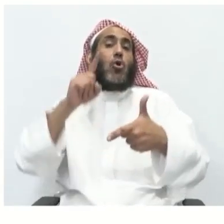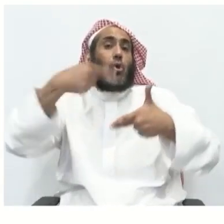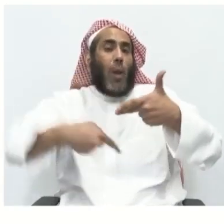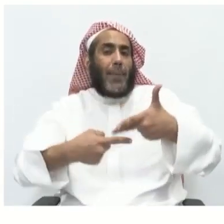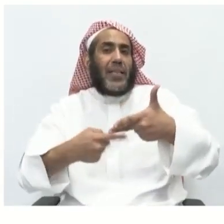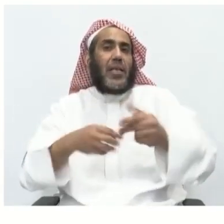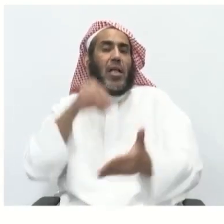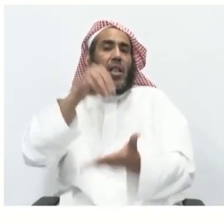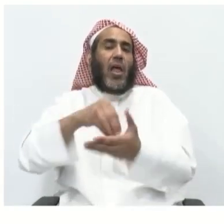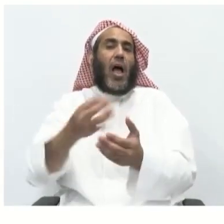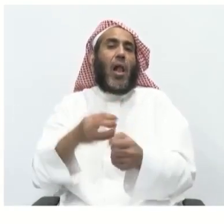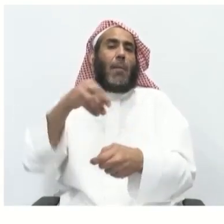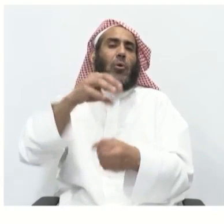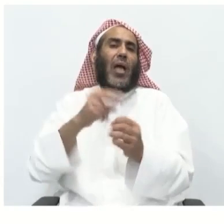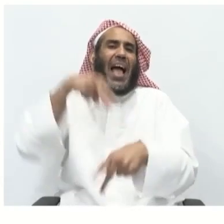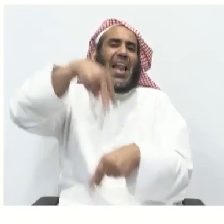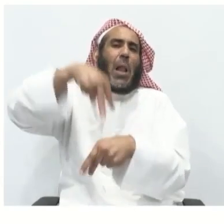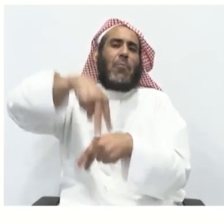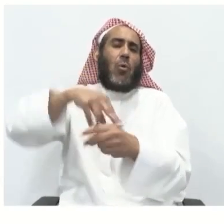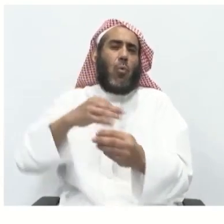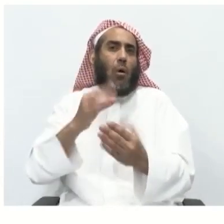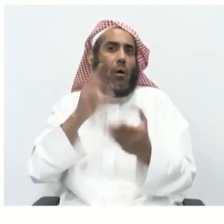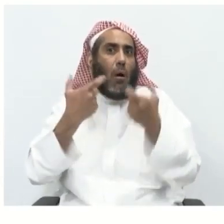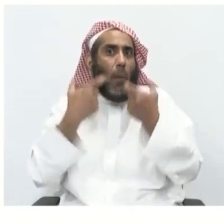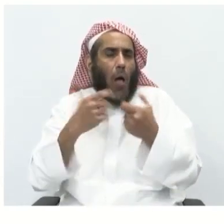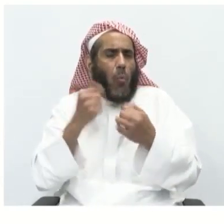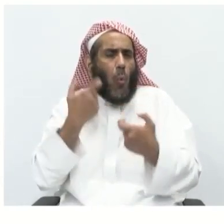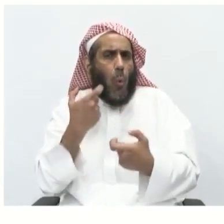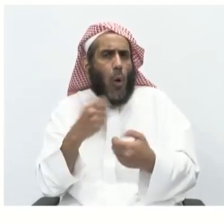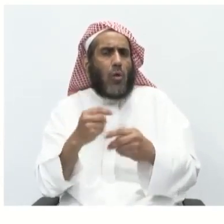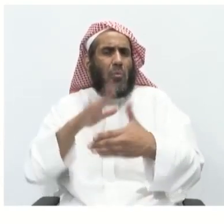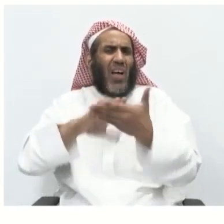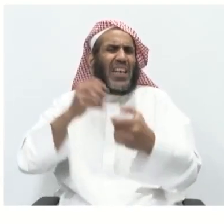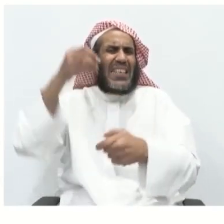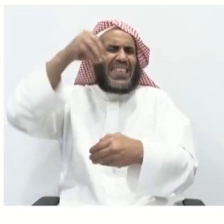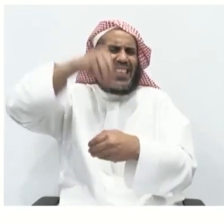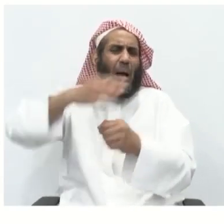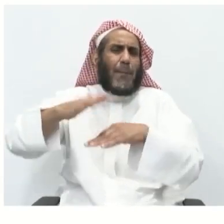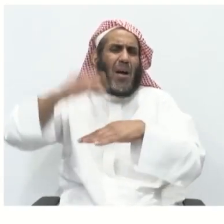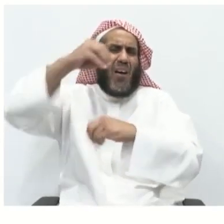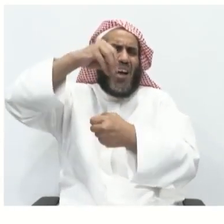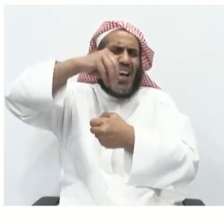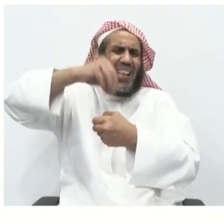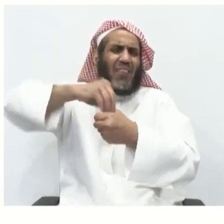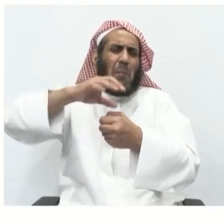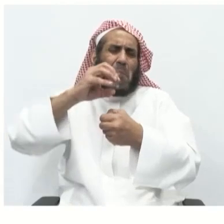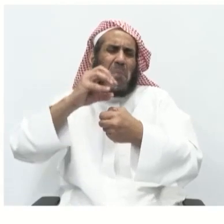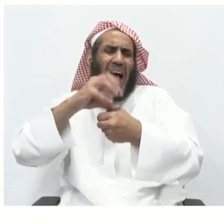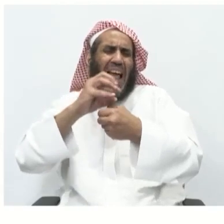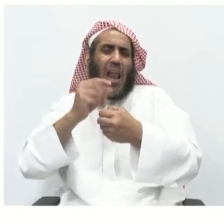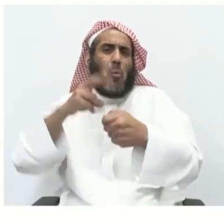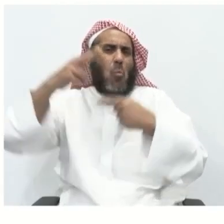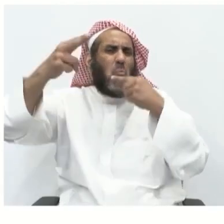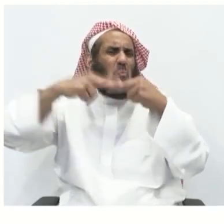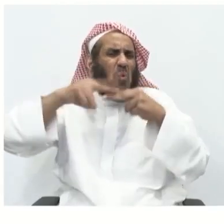الخطوه التي تليها ضع البوتقه على المثلث بحذر ثم ضع الغطاء فوقها بحيث يكون هذا الغطاء مائل لا هو